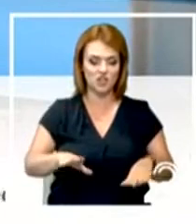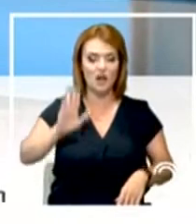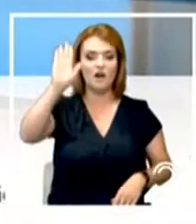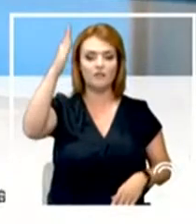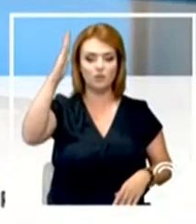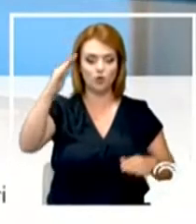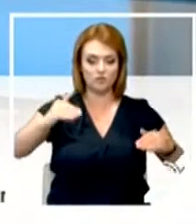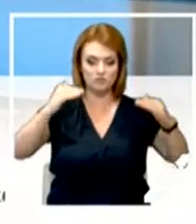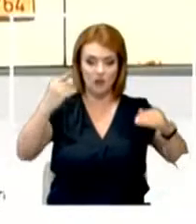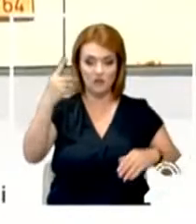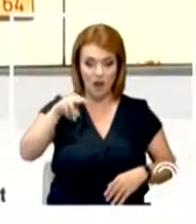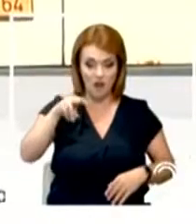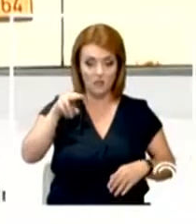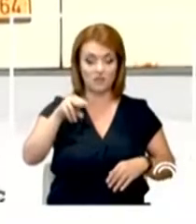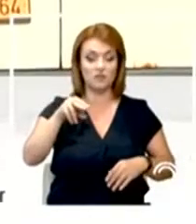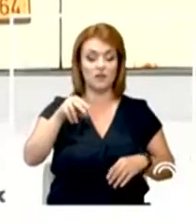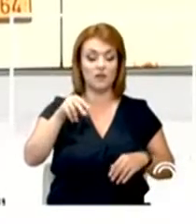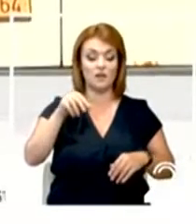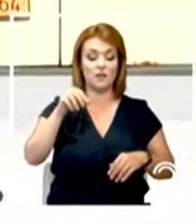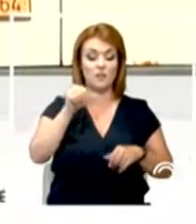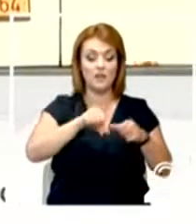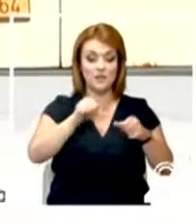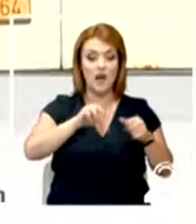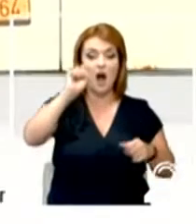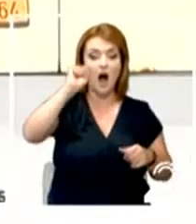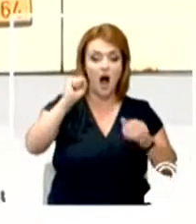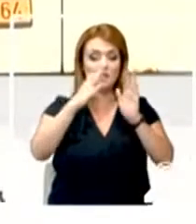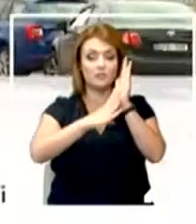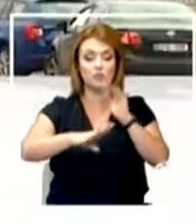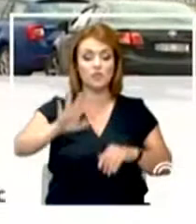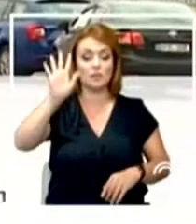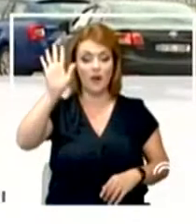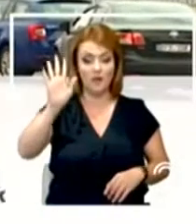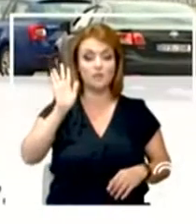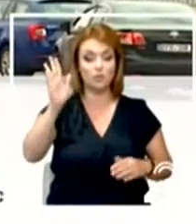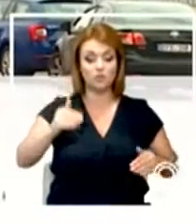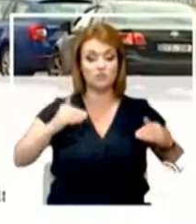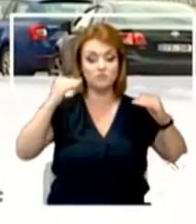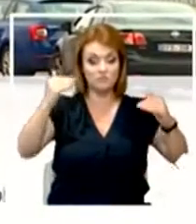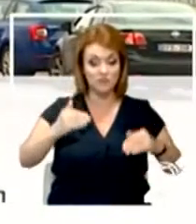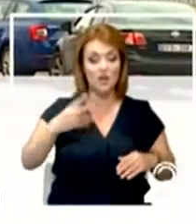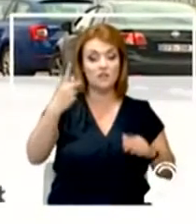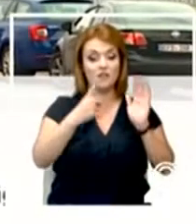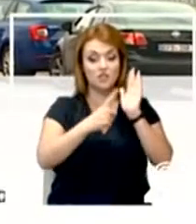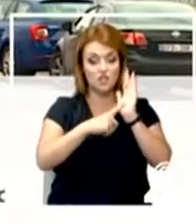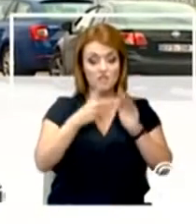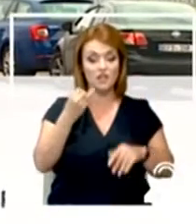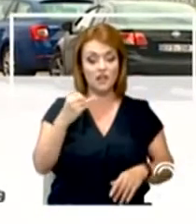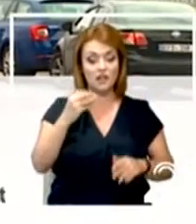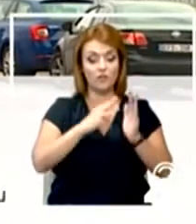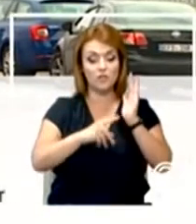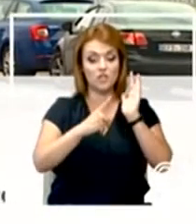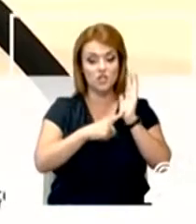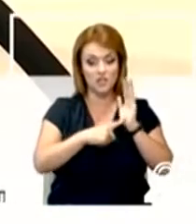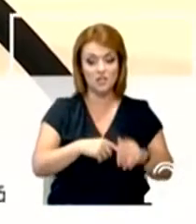plafone. Un litru de benzină A95 se va scumpi cu 9 bani și va costa 25 de lei și 78 bani,